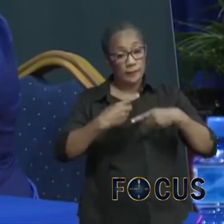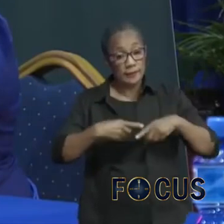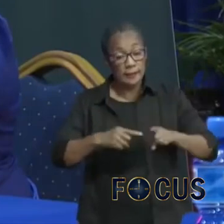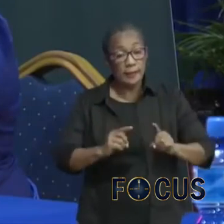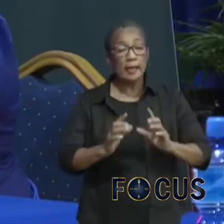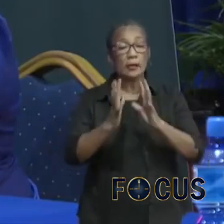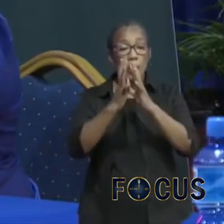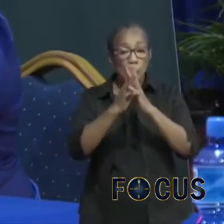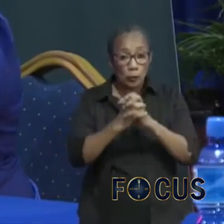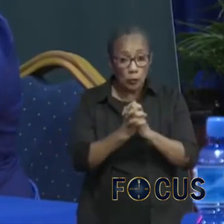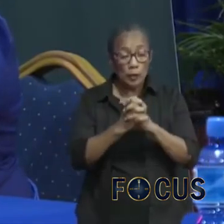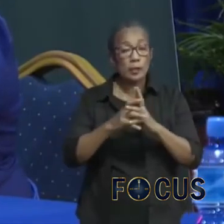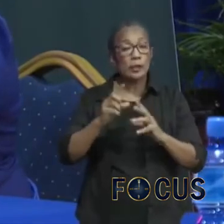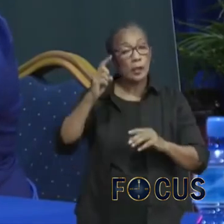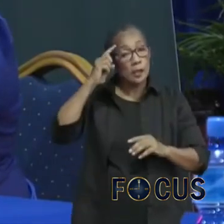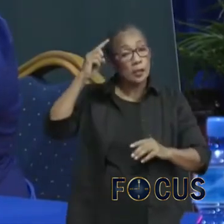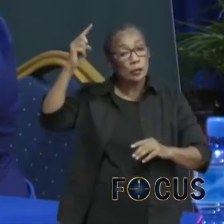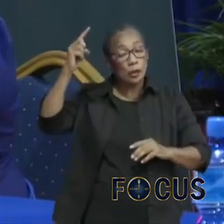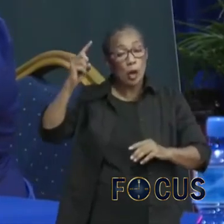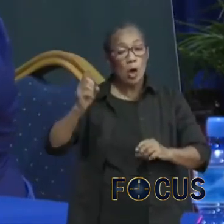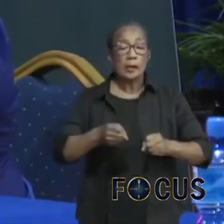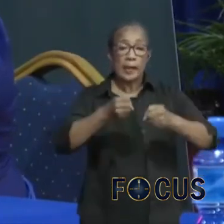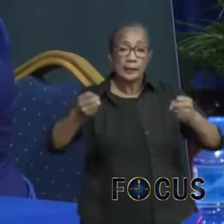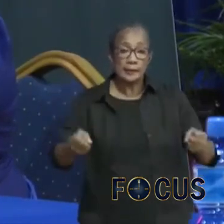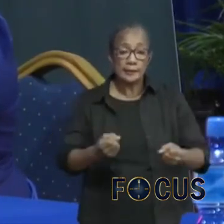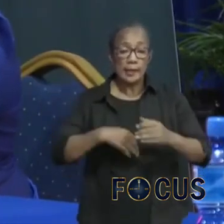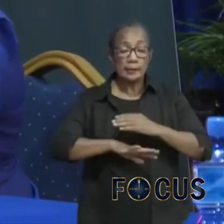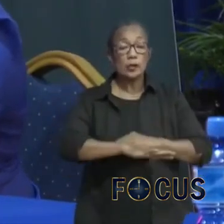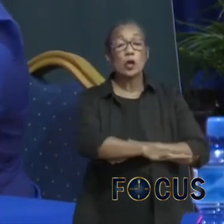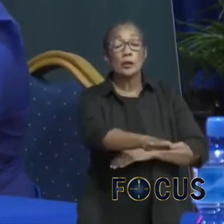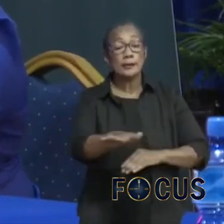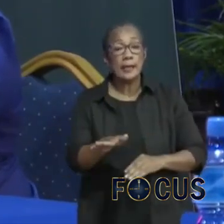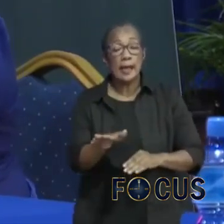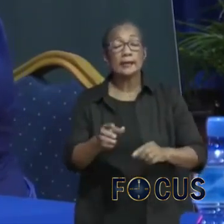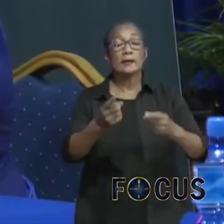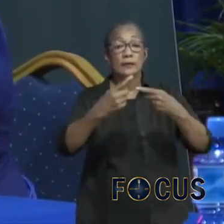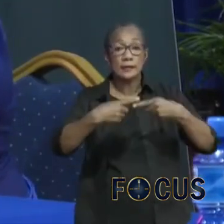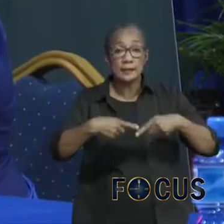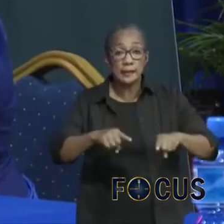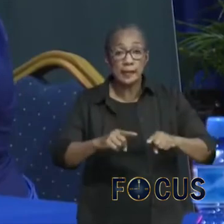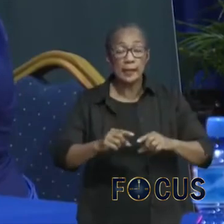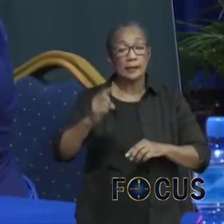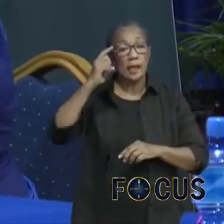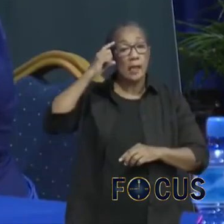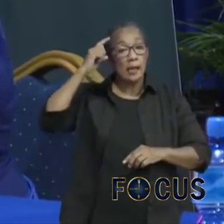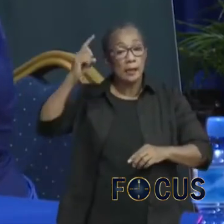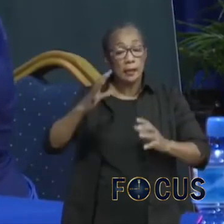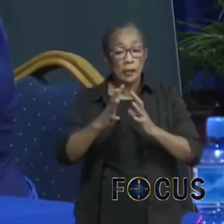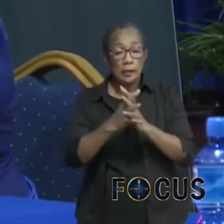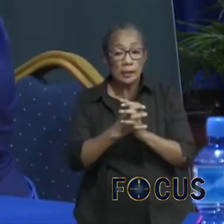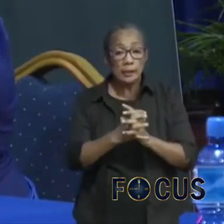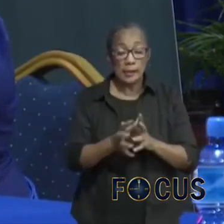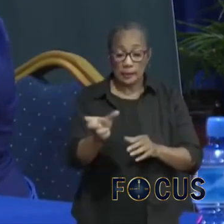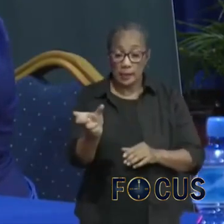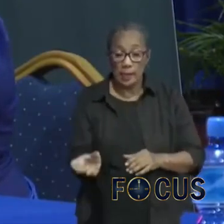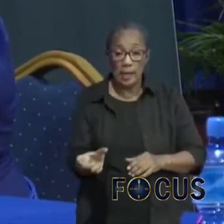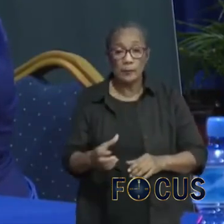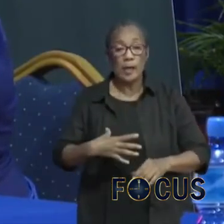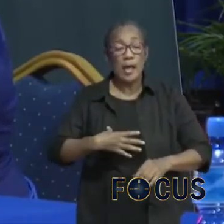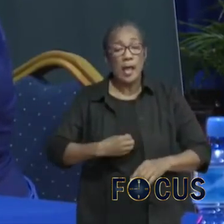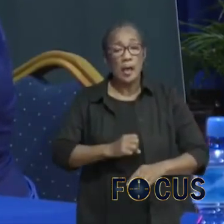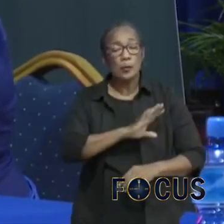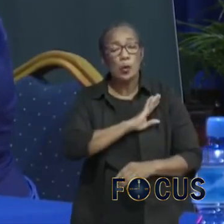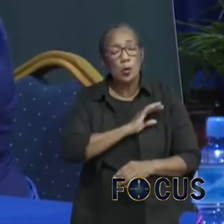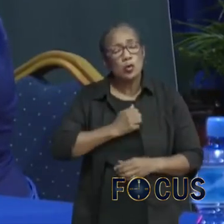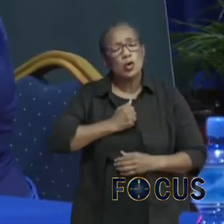religieuze organisaties in ons land. De verschillende religieuze leiders hebben weer eens hun